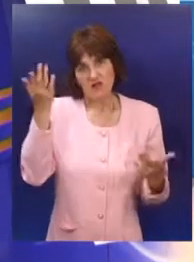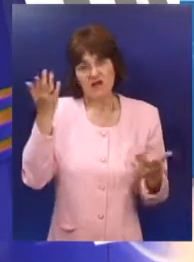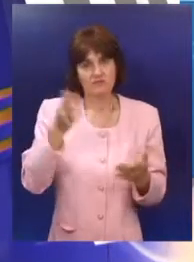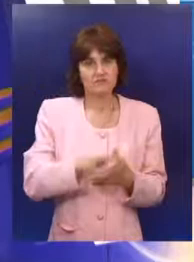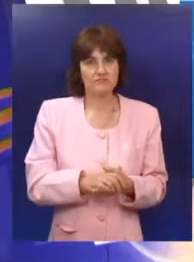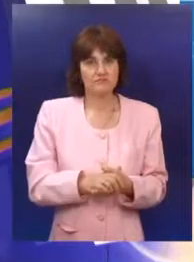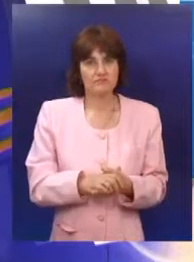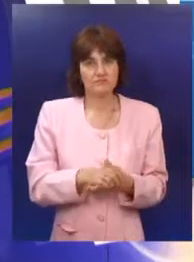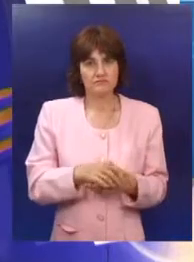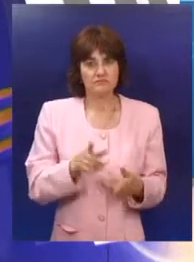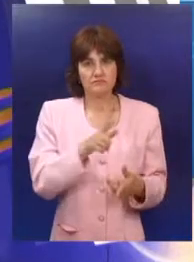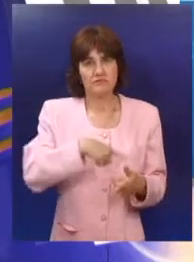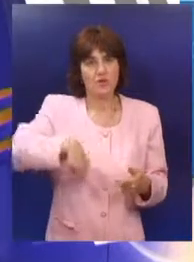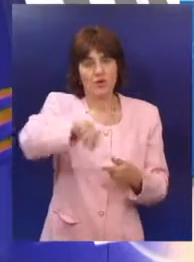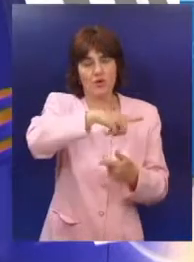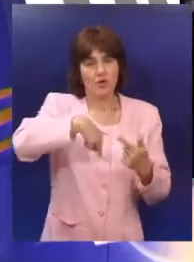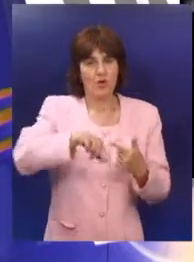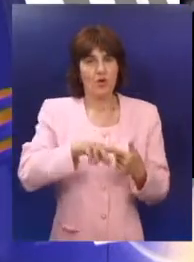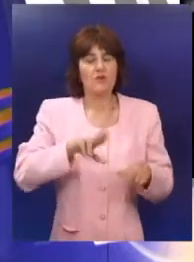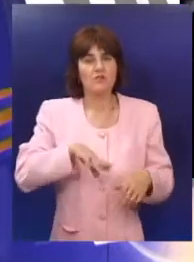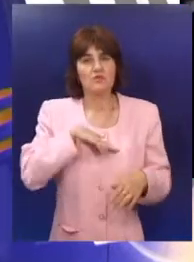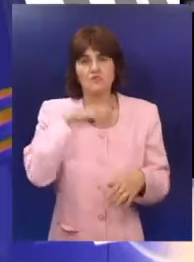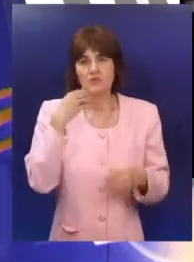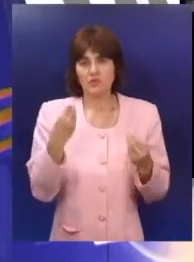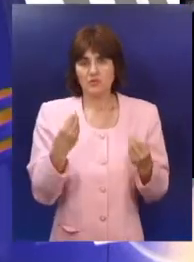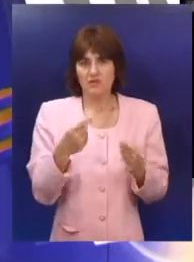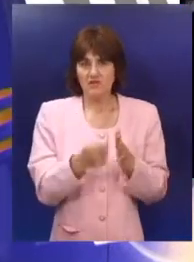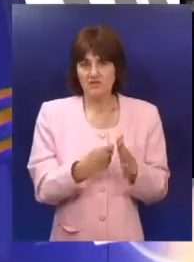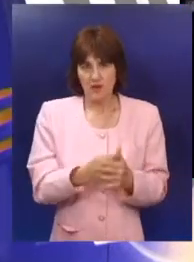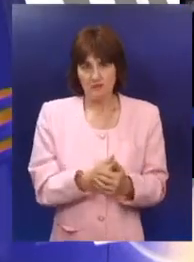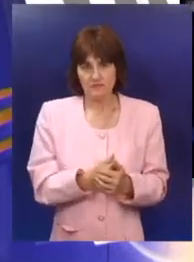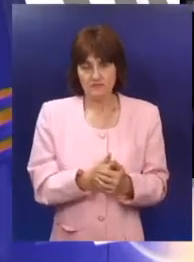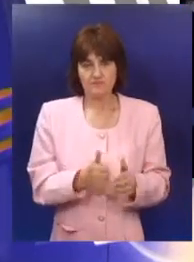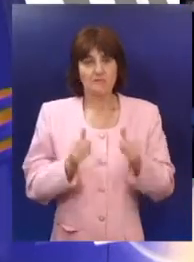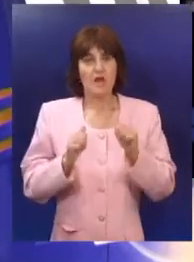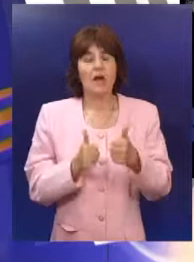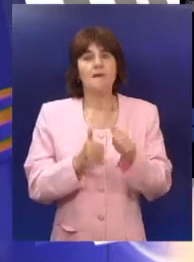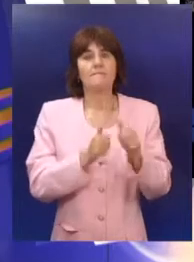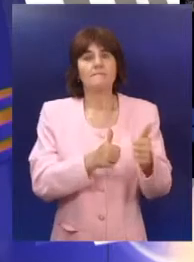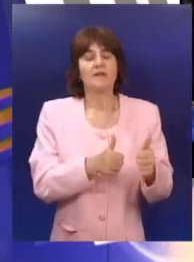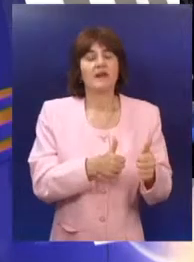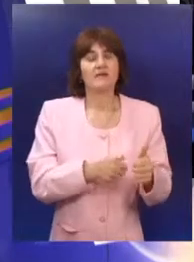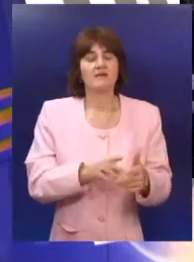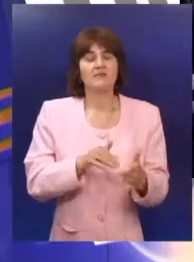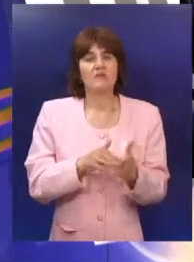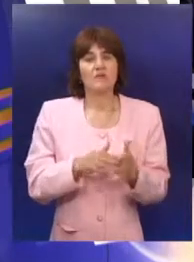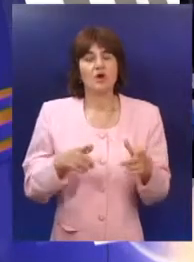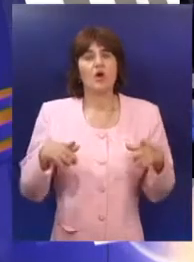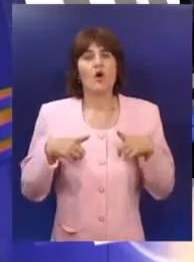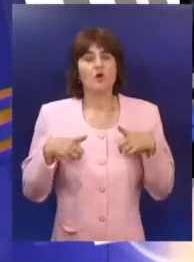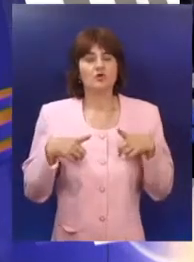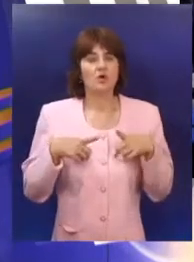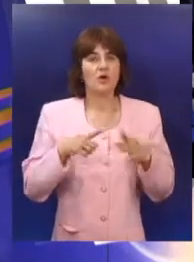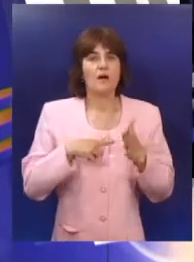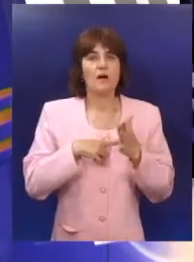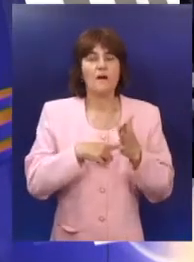našoj zemlji, a takođe ni u regionu. Festival će imati bogat prateći program u okviru kog posetioce